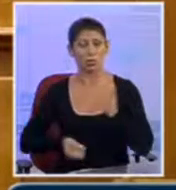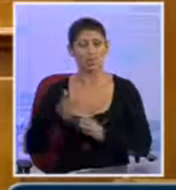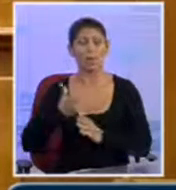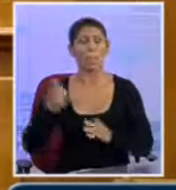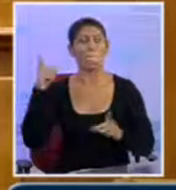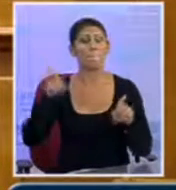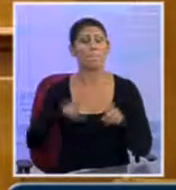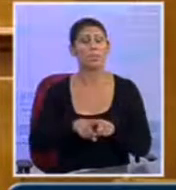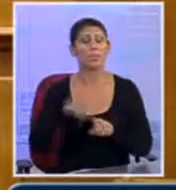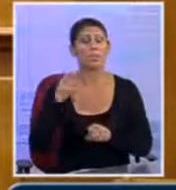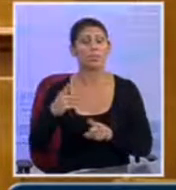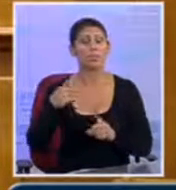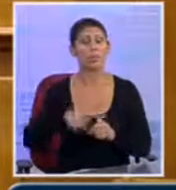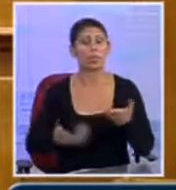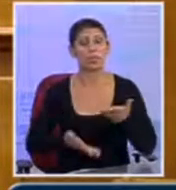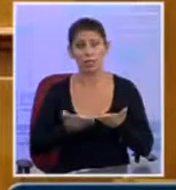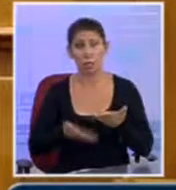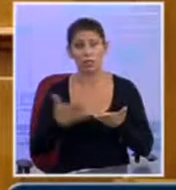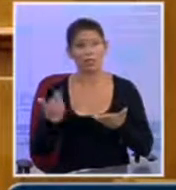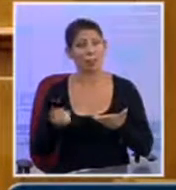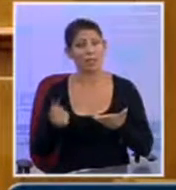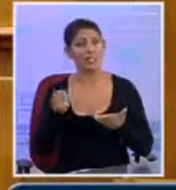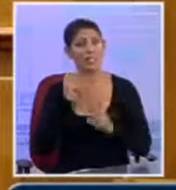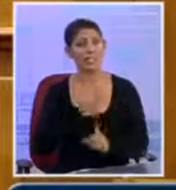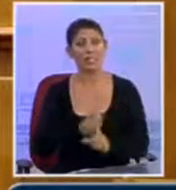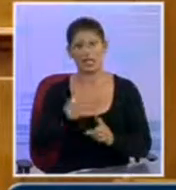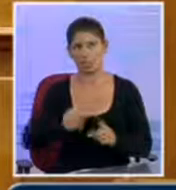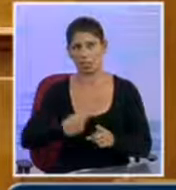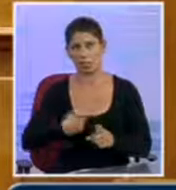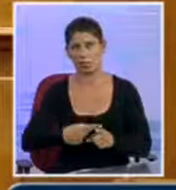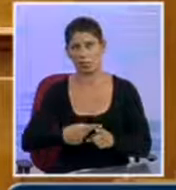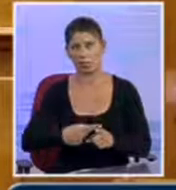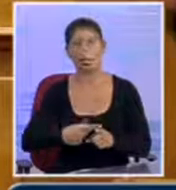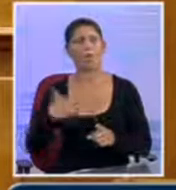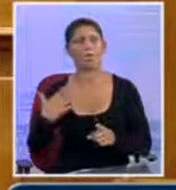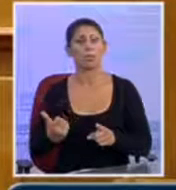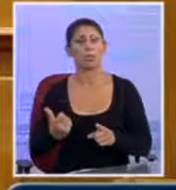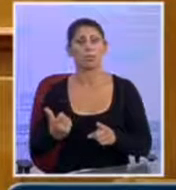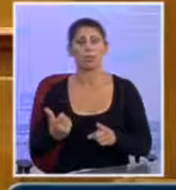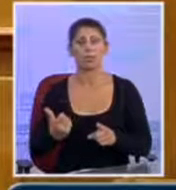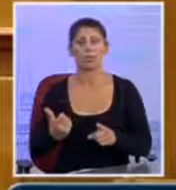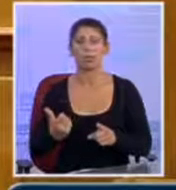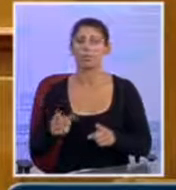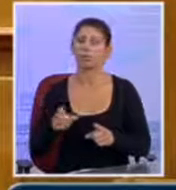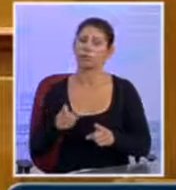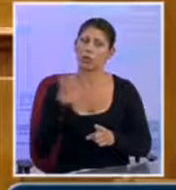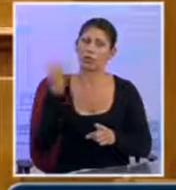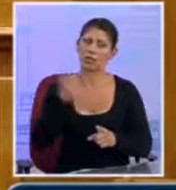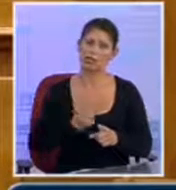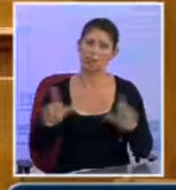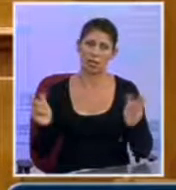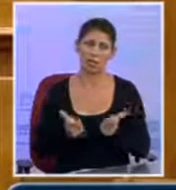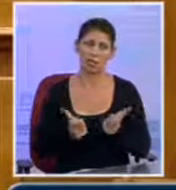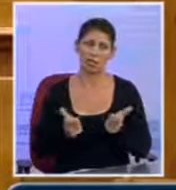δύο θετικές διευκολύνσεις που έγιναν ειδικά για την Ελλάδα, που είναι η υποκατάσταση του 5% της εθνικής συμμετοχής